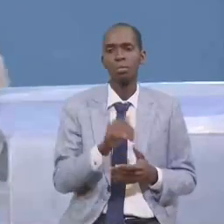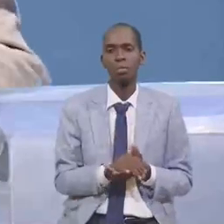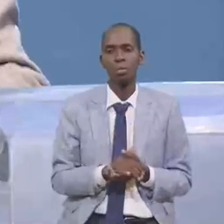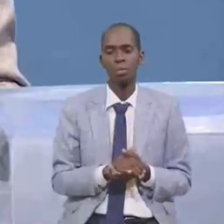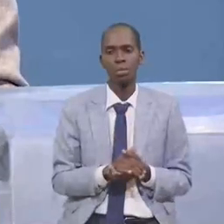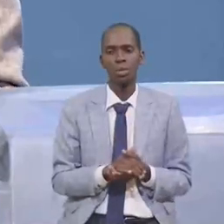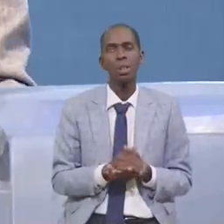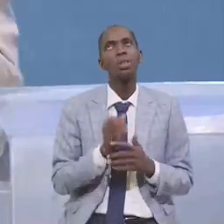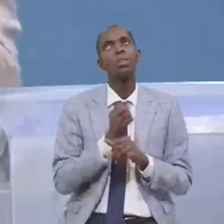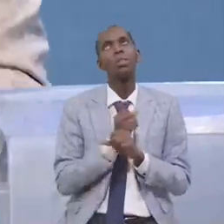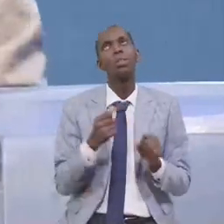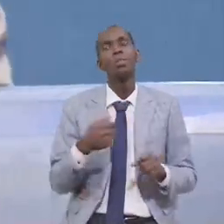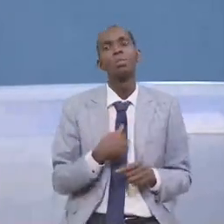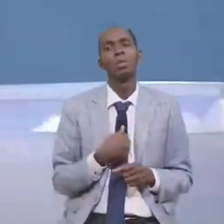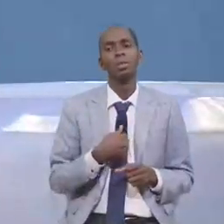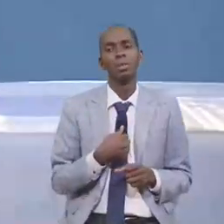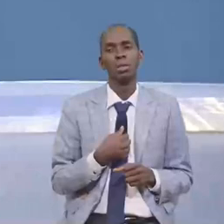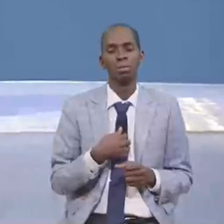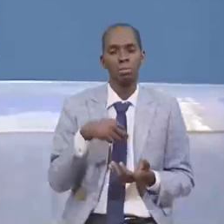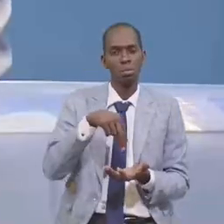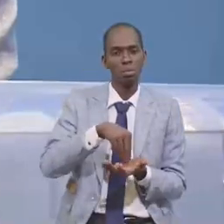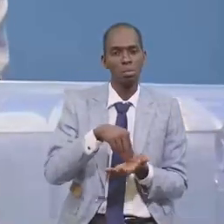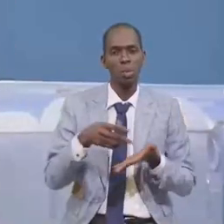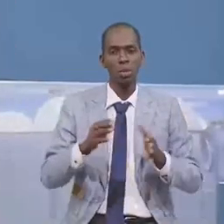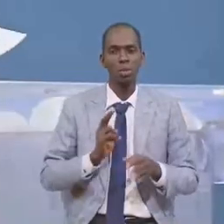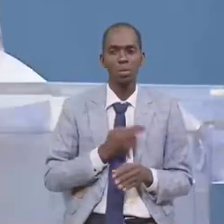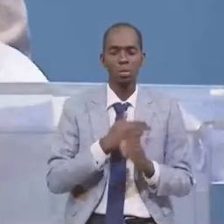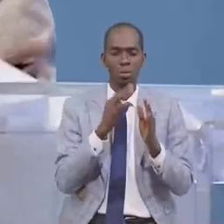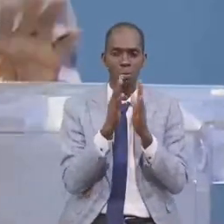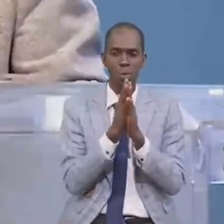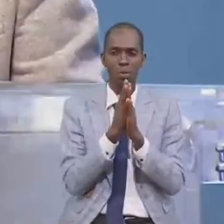Envoie-moi. Lève-toi et prions.